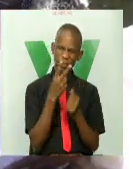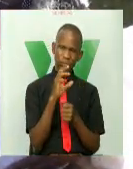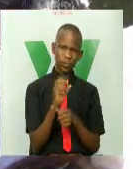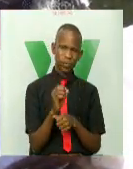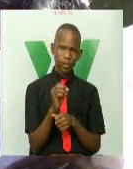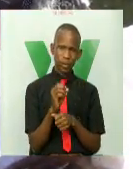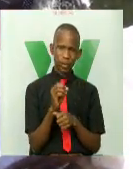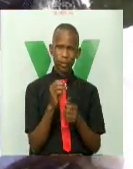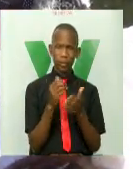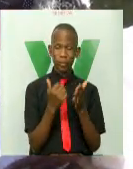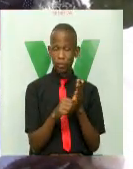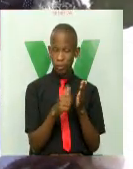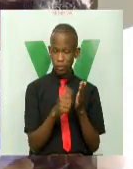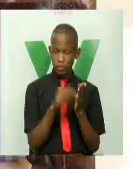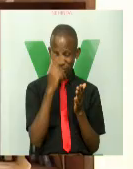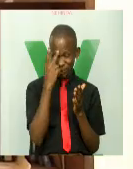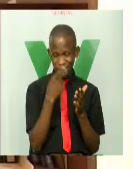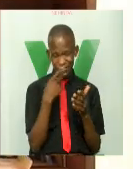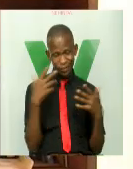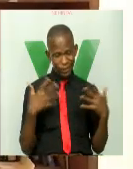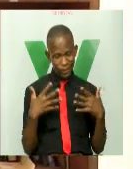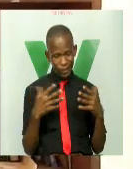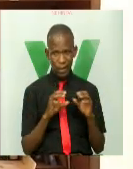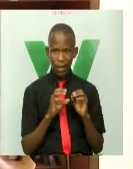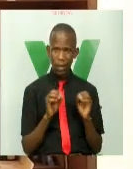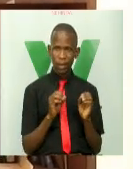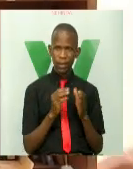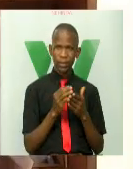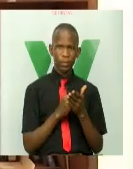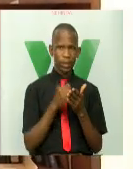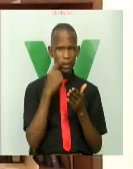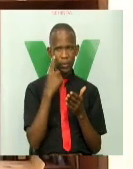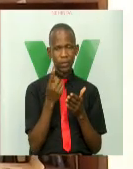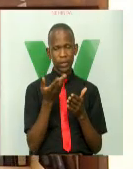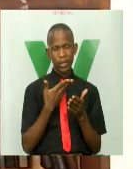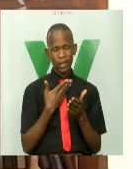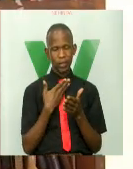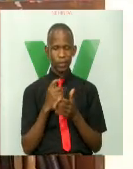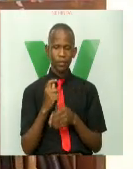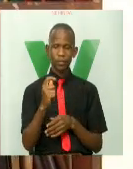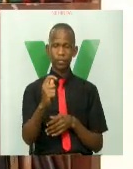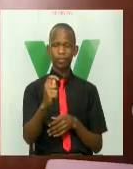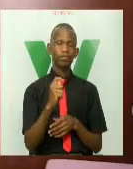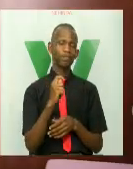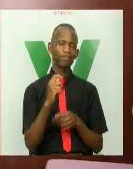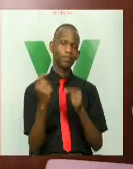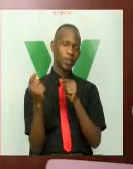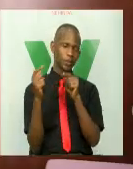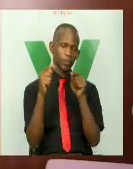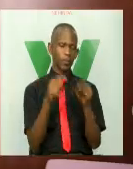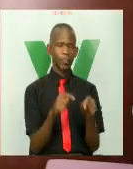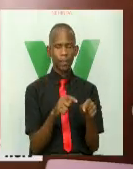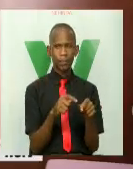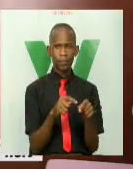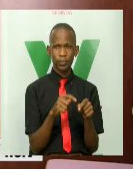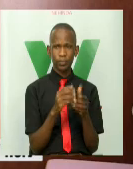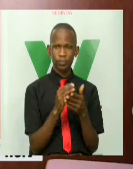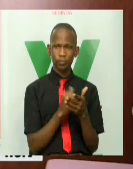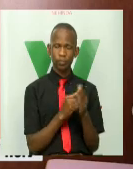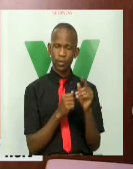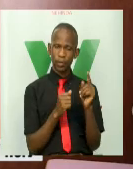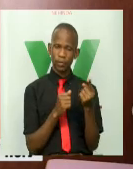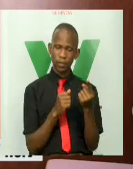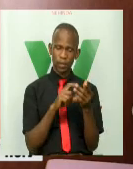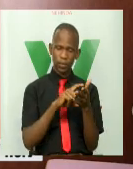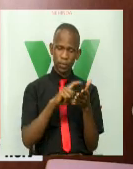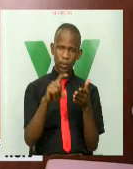ngati bazire kutina. Ikizo umuntu ngashimishije ngo tubine tambura yo kwija kubaje kugemesa. Wike yabangize lockdown